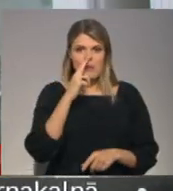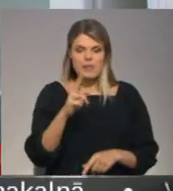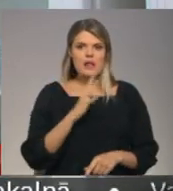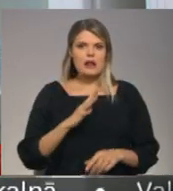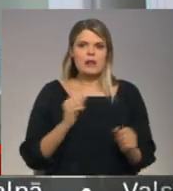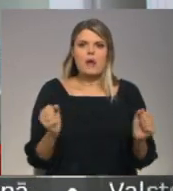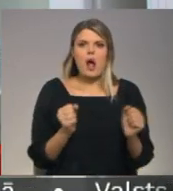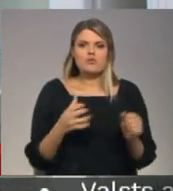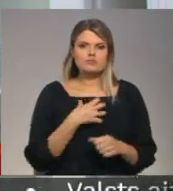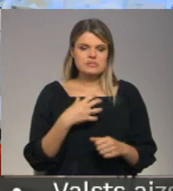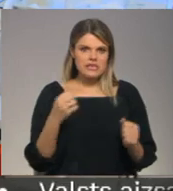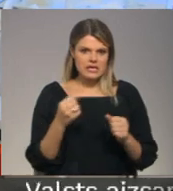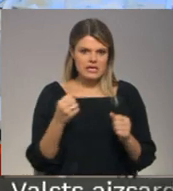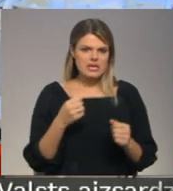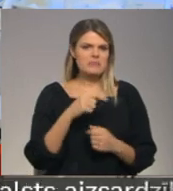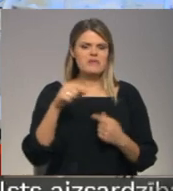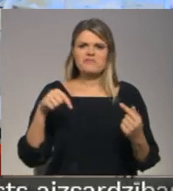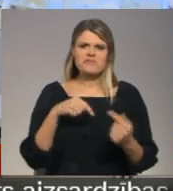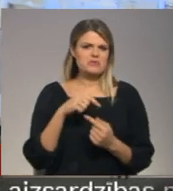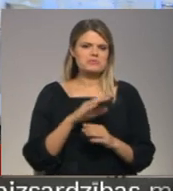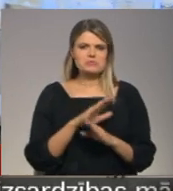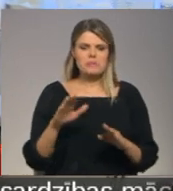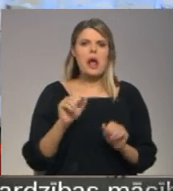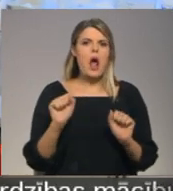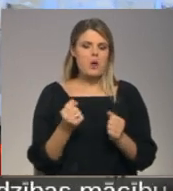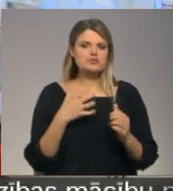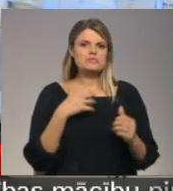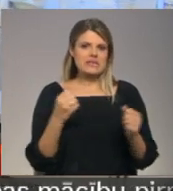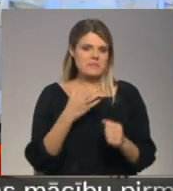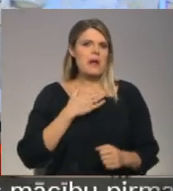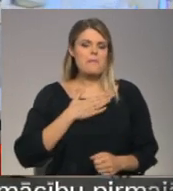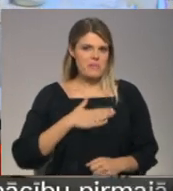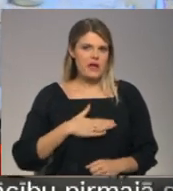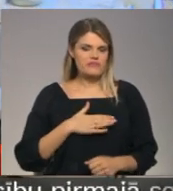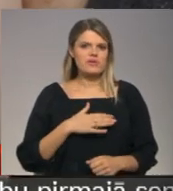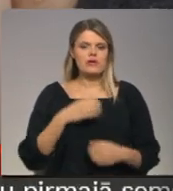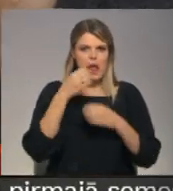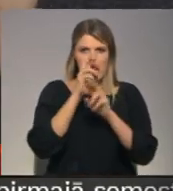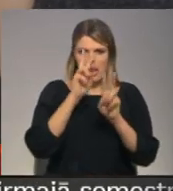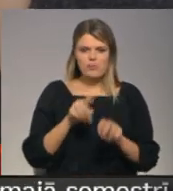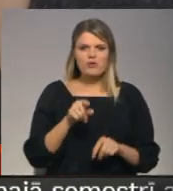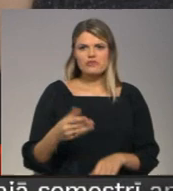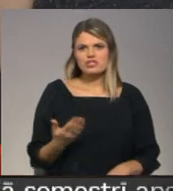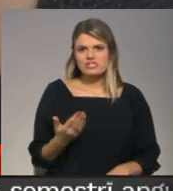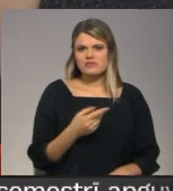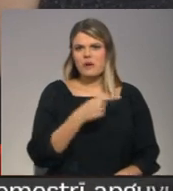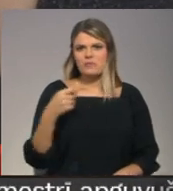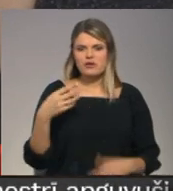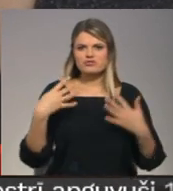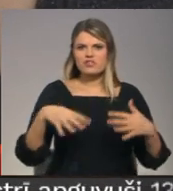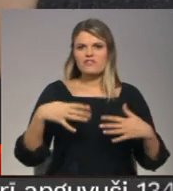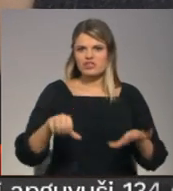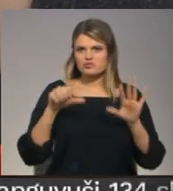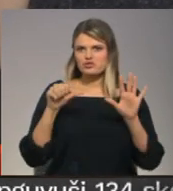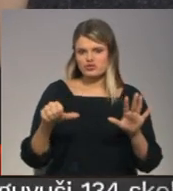augstums gripas vīrusu cirkulāciju neietekmēs, vīrusam augstums patīk. Laboratorijā autokultūrās tas dzīvo mīnus 96